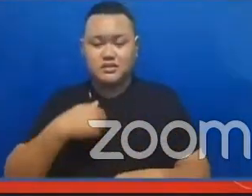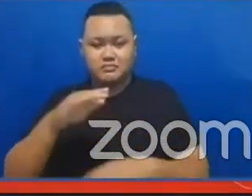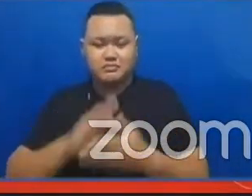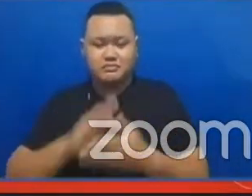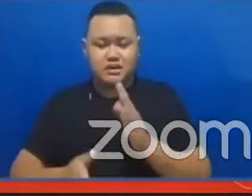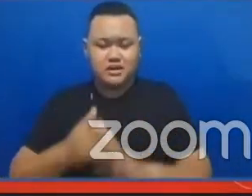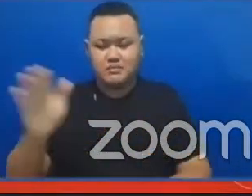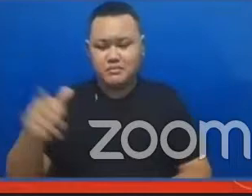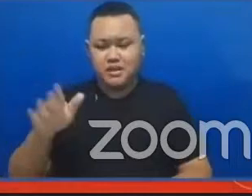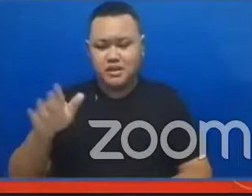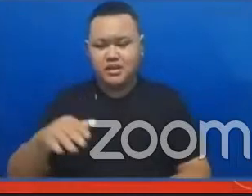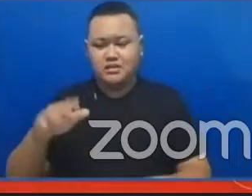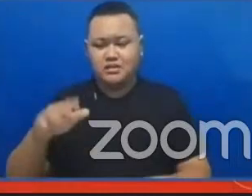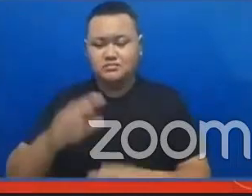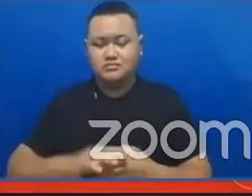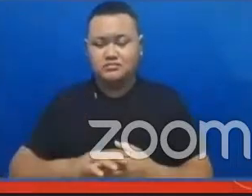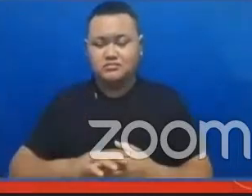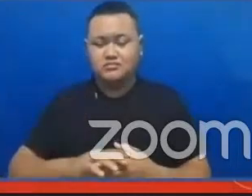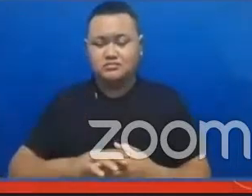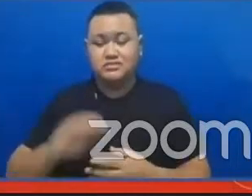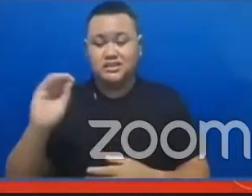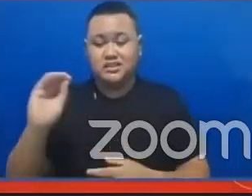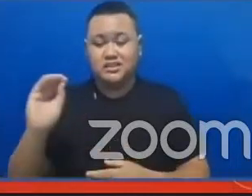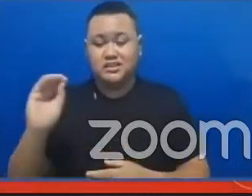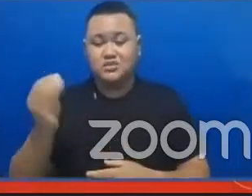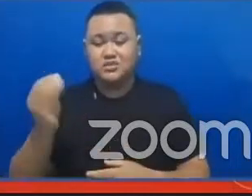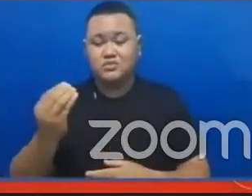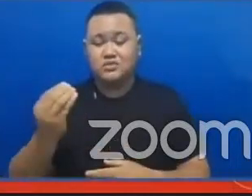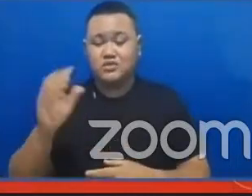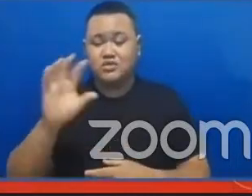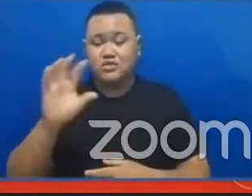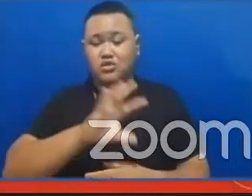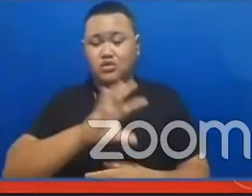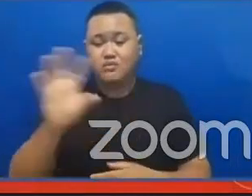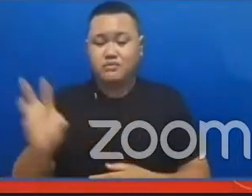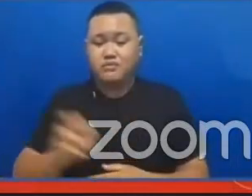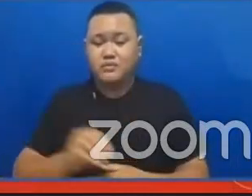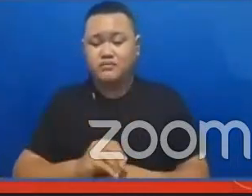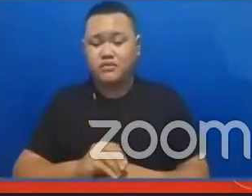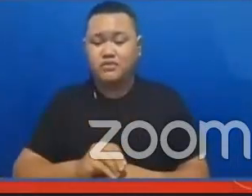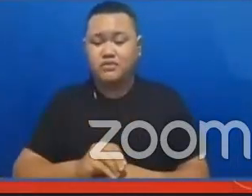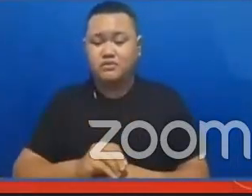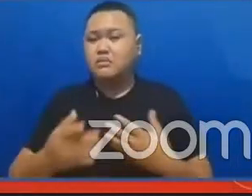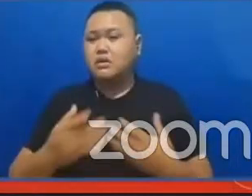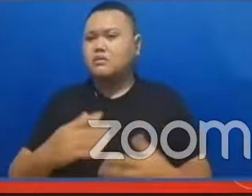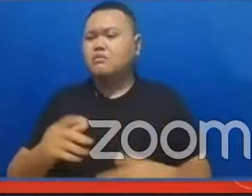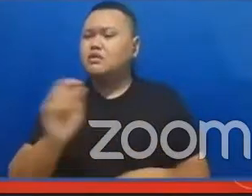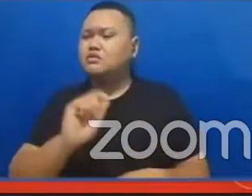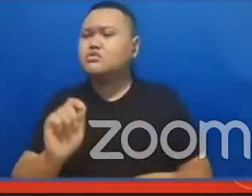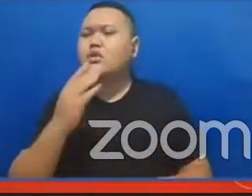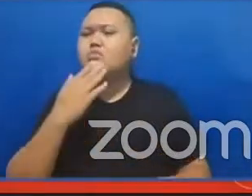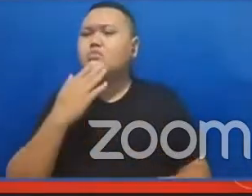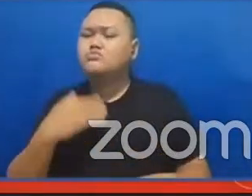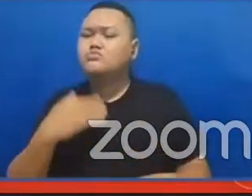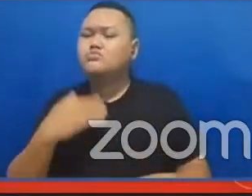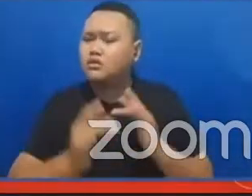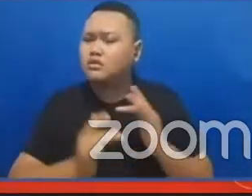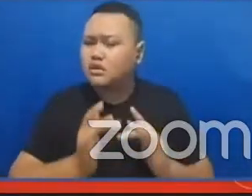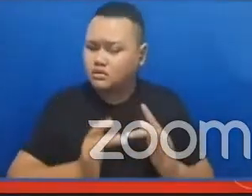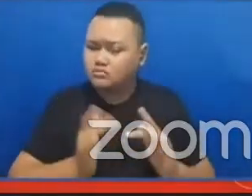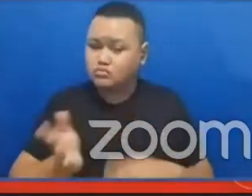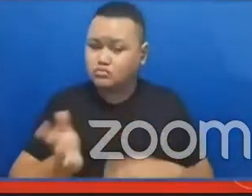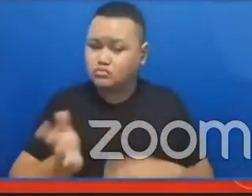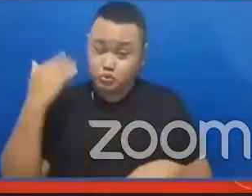Kominfo informatika, jadi komunikasi dan informatika untuk bagaimana supaya sekolah itu memiliki jaringan